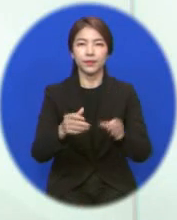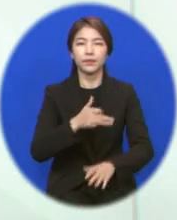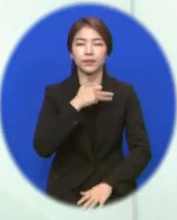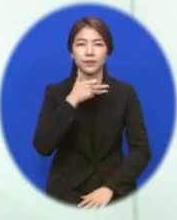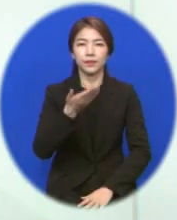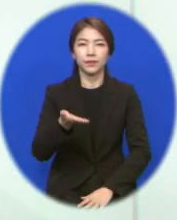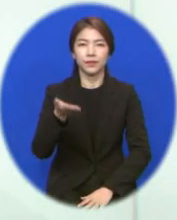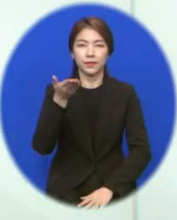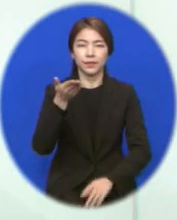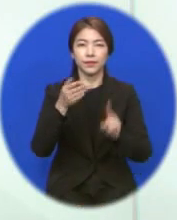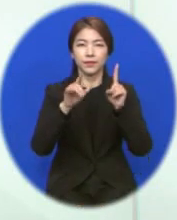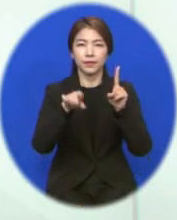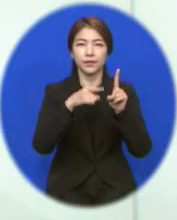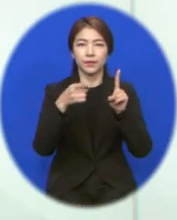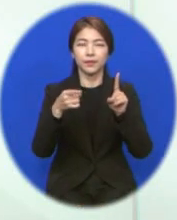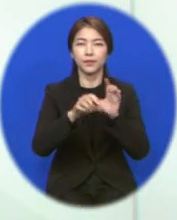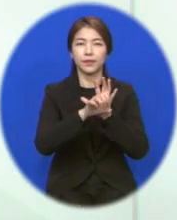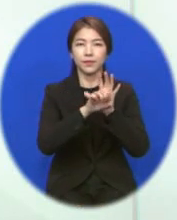는